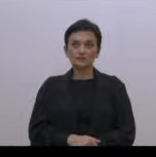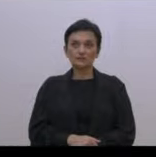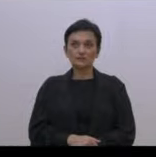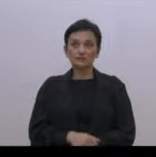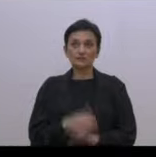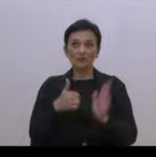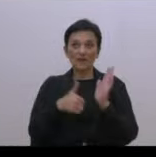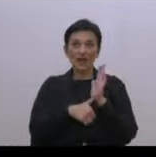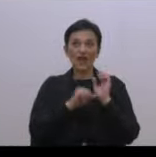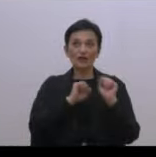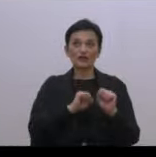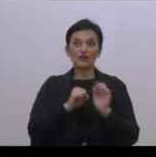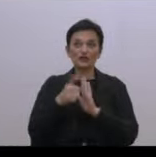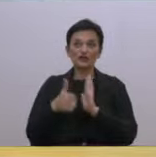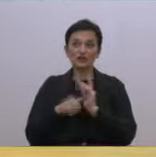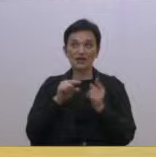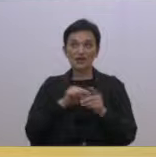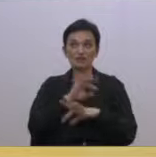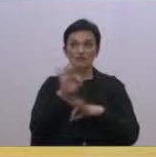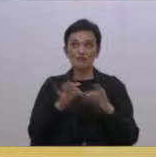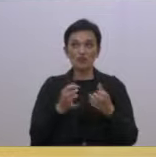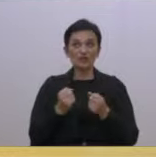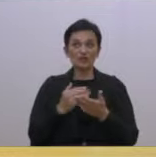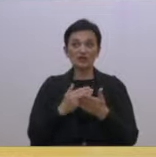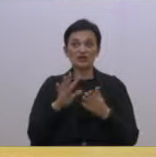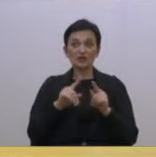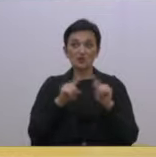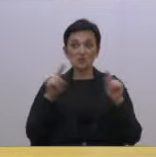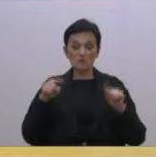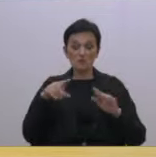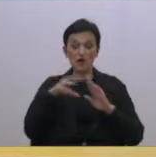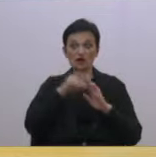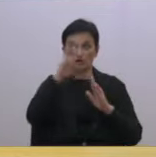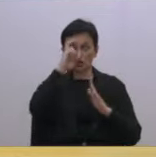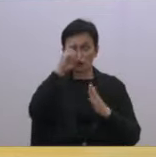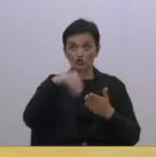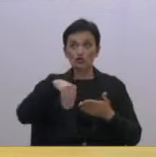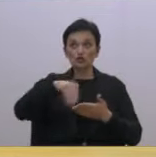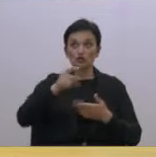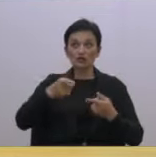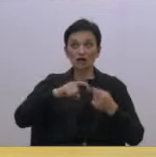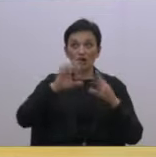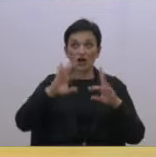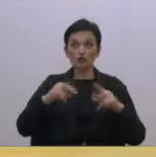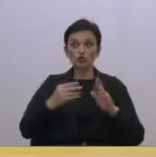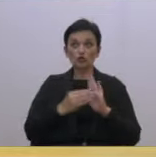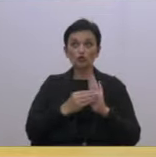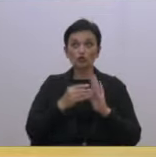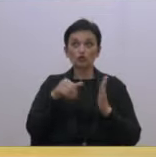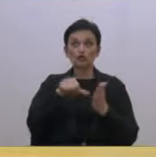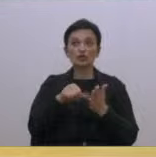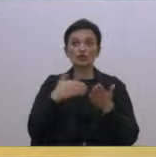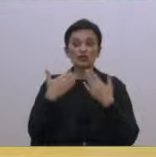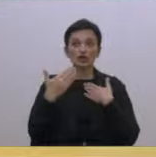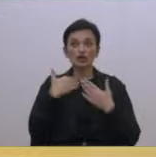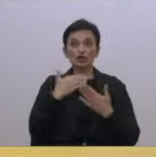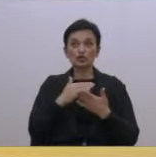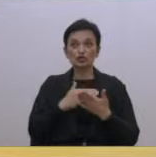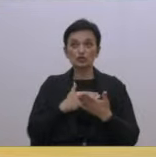ექვსი მოხდეთ ექვსი წინააღმდეგი პროექტი მიღებული არ არის. ამავე პაკეტში საჯარო შესყიდვების შესაგამისრებლად მესამე მოსმენი ხო ჩართოთ კენჭისყრის